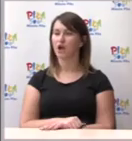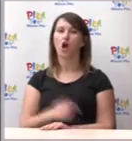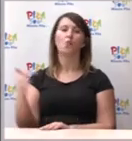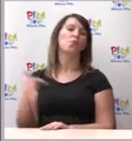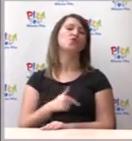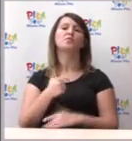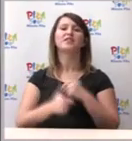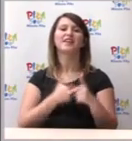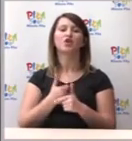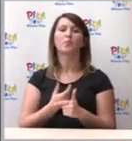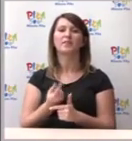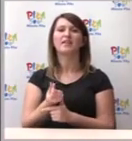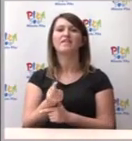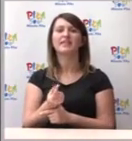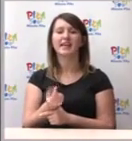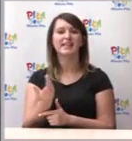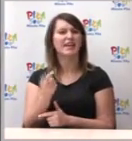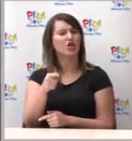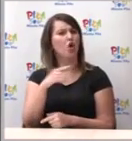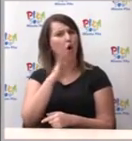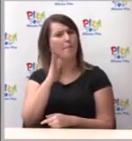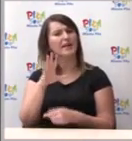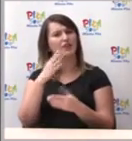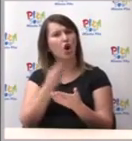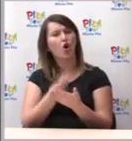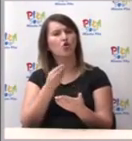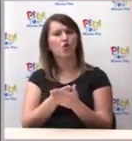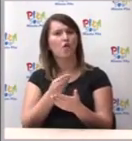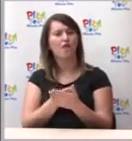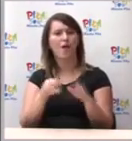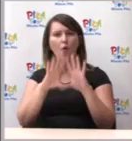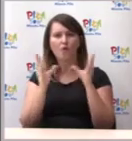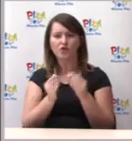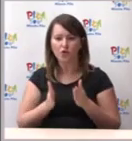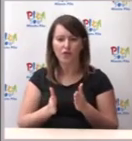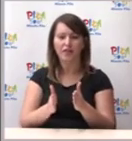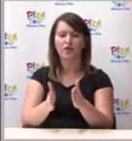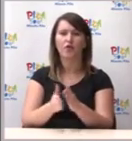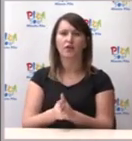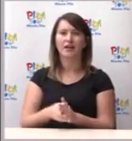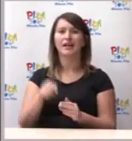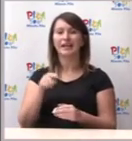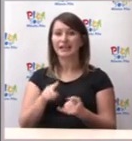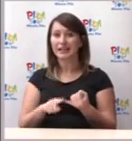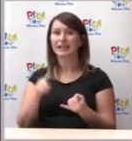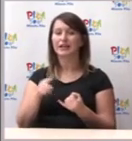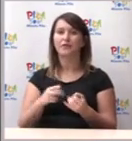tego, tych dróg wewnętrznych kosztów budowy i w miesiącu